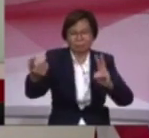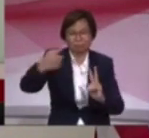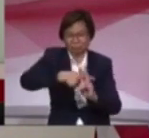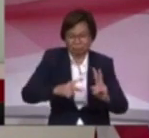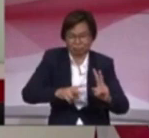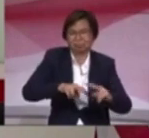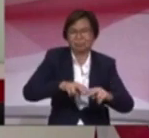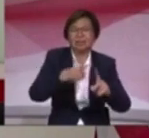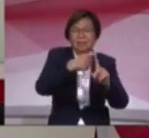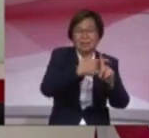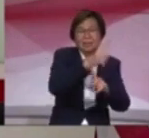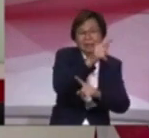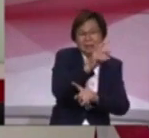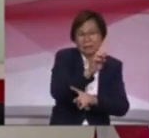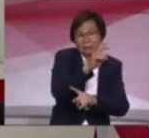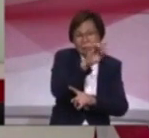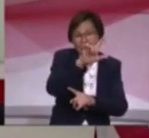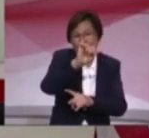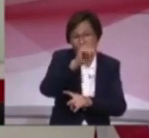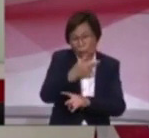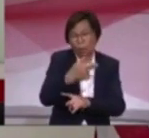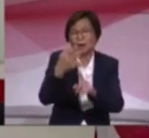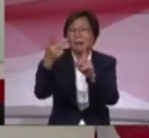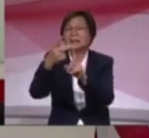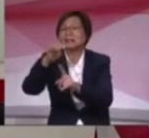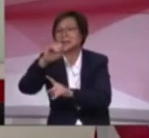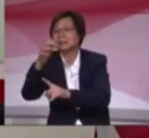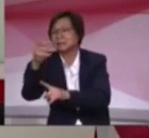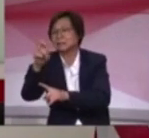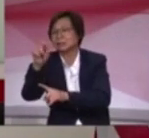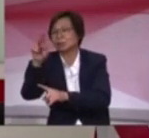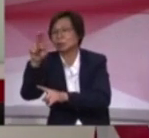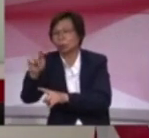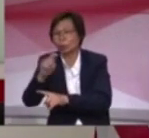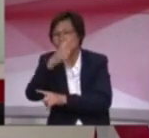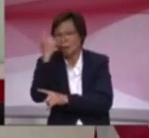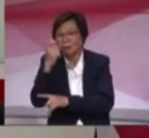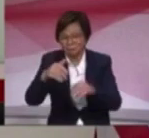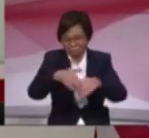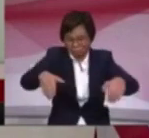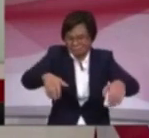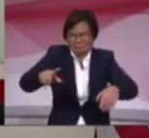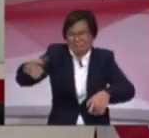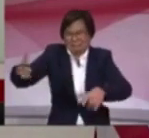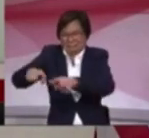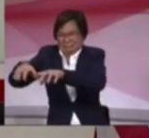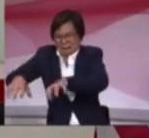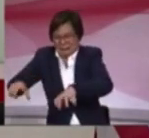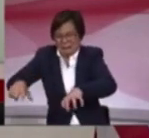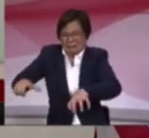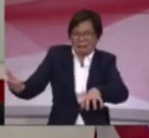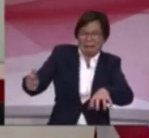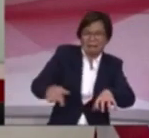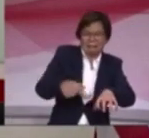daripada Temerloh ke Jerantut, tidak dibenarkanlah kerana Jerantut merupakan daerah lain selain daripada daerah Temerloh.